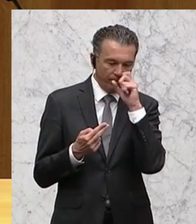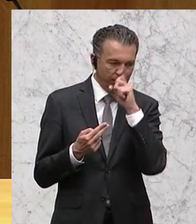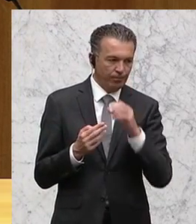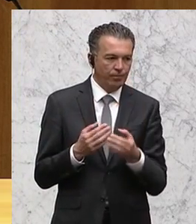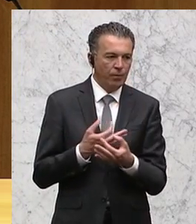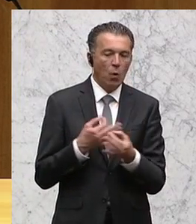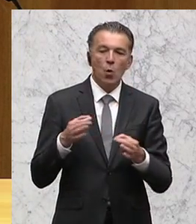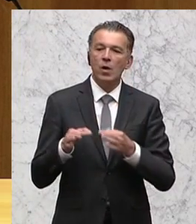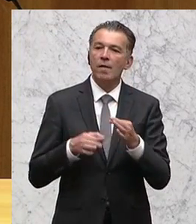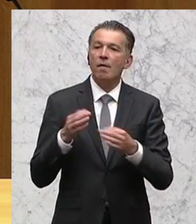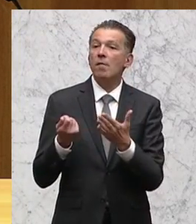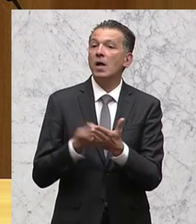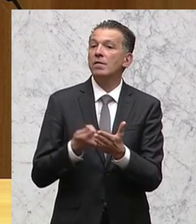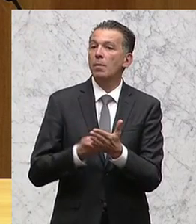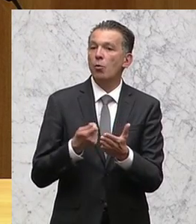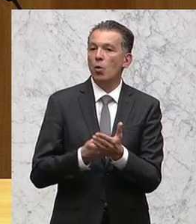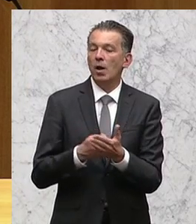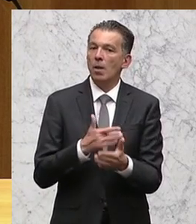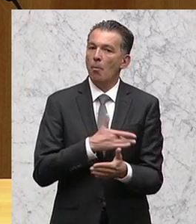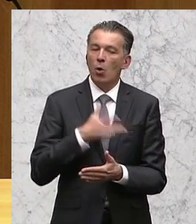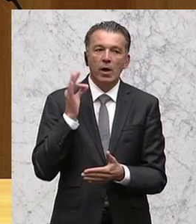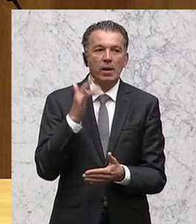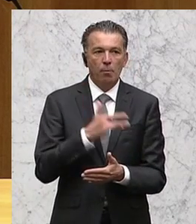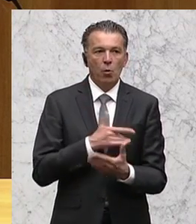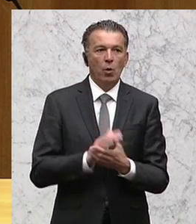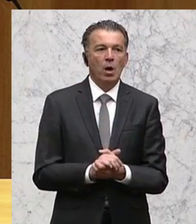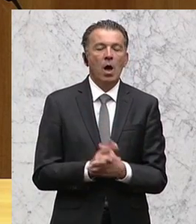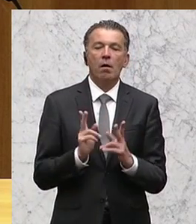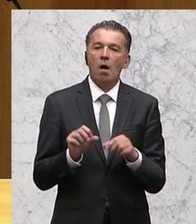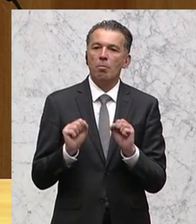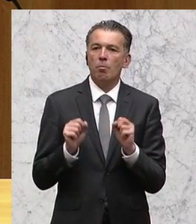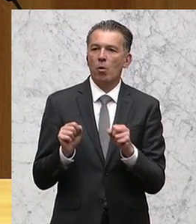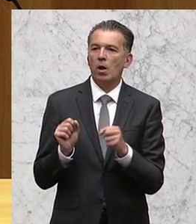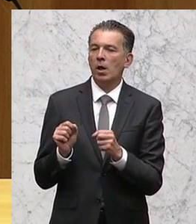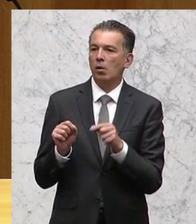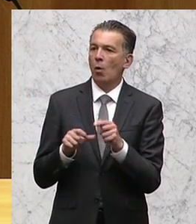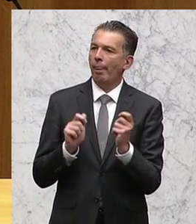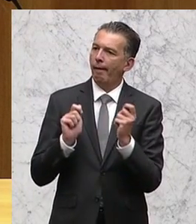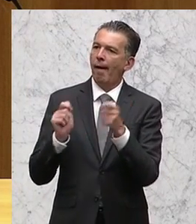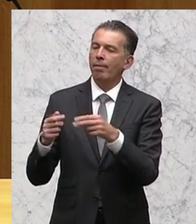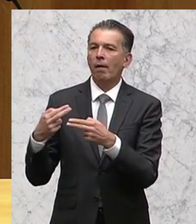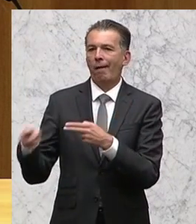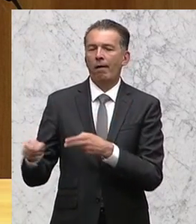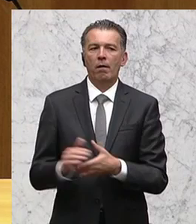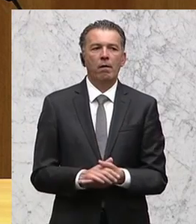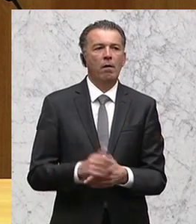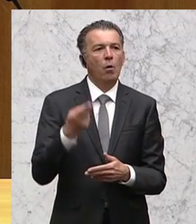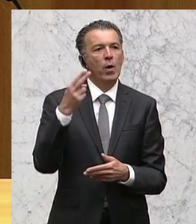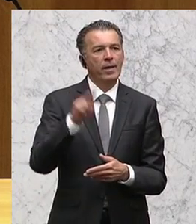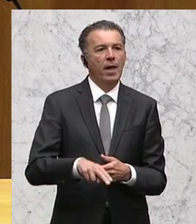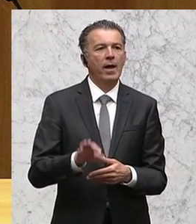ohne Verfahrensgebühren die Bürgerinnen und Bürgerinnen ermöglicht wird. Die Urteile sind